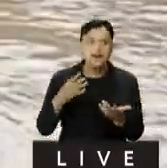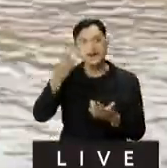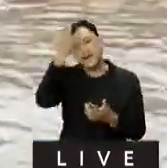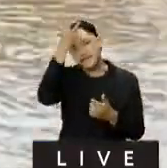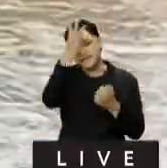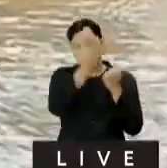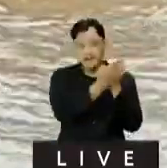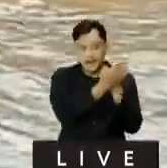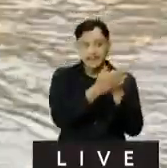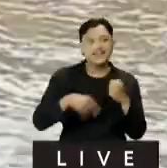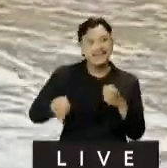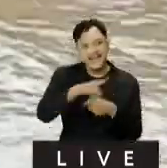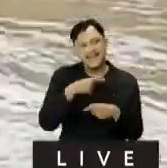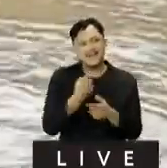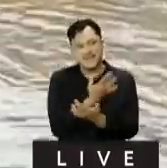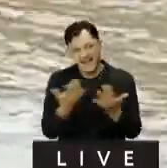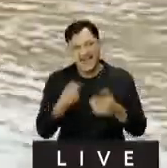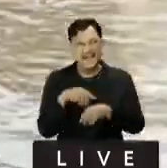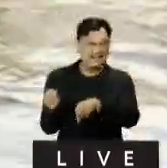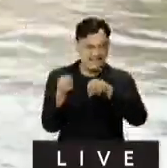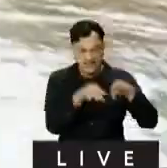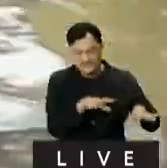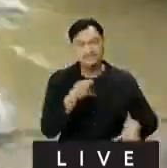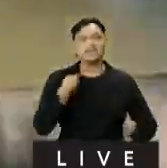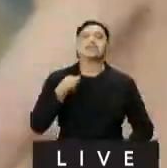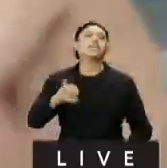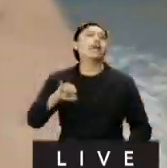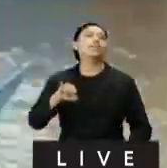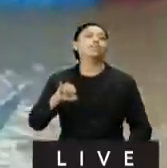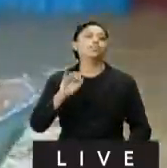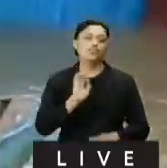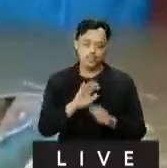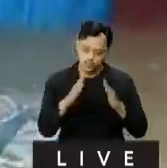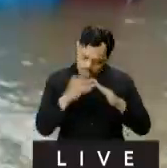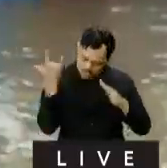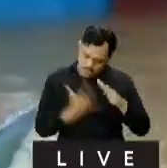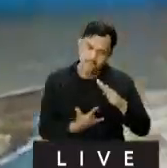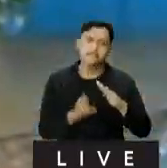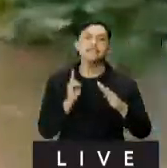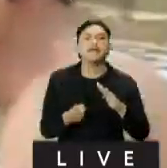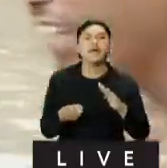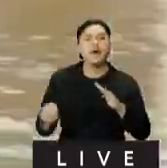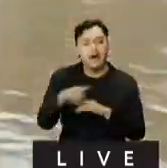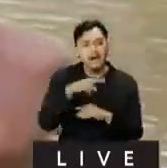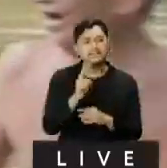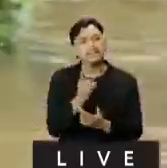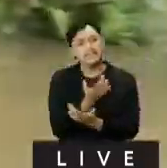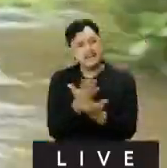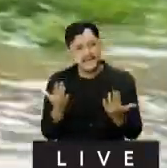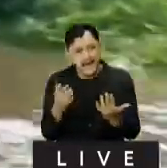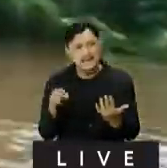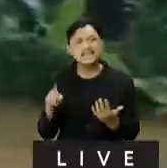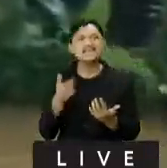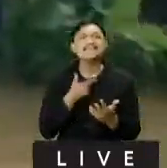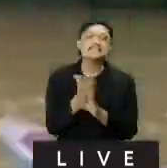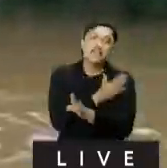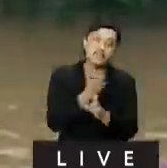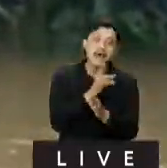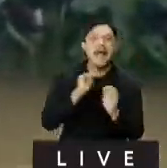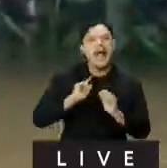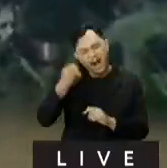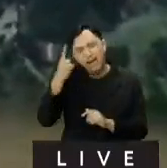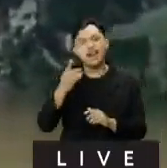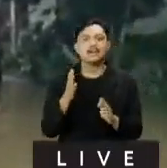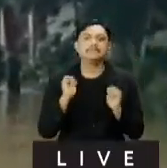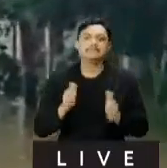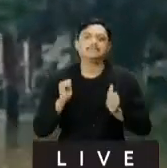enggan untuk dievakuasi dari rumah mereka karena mereka sudah melakukan persiapan menghadapi